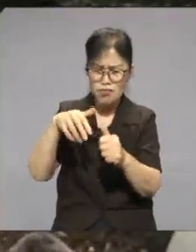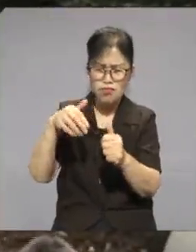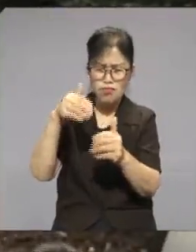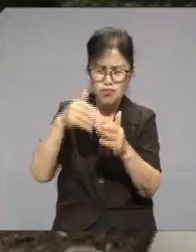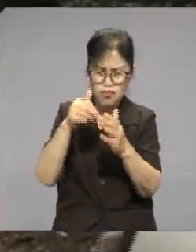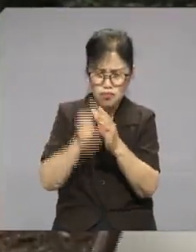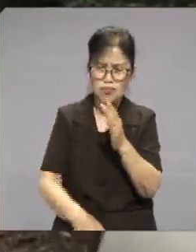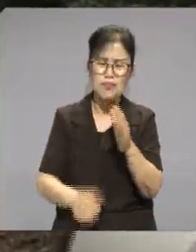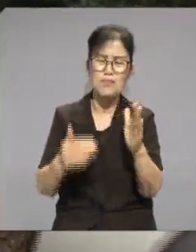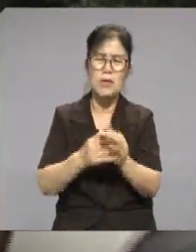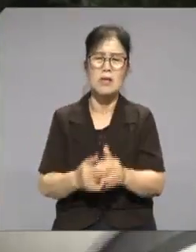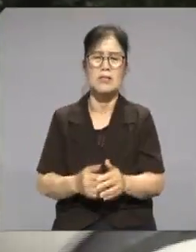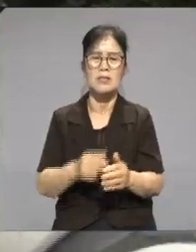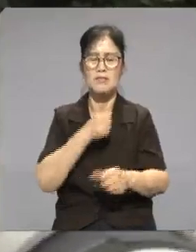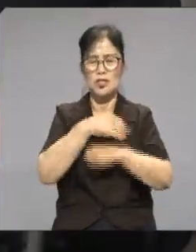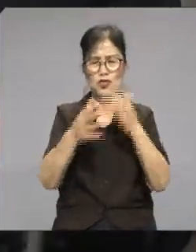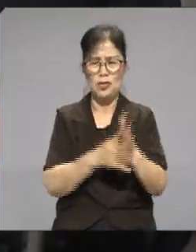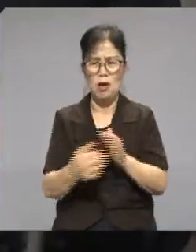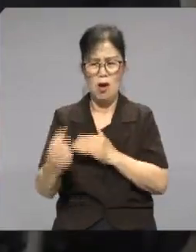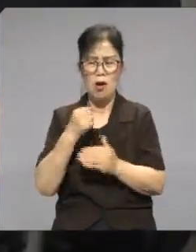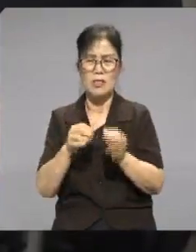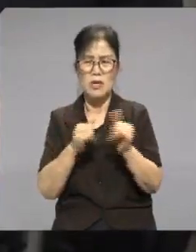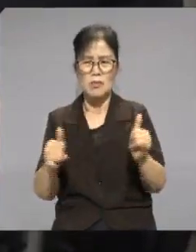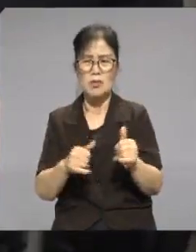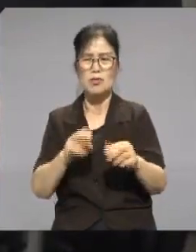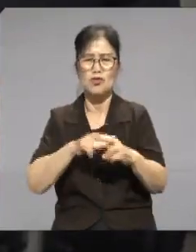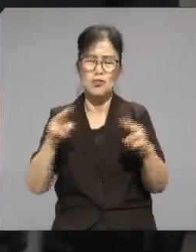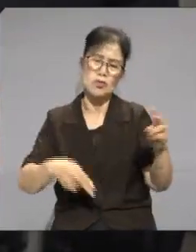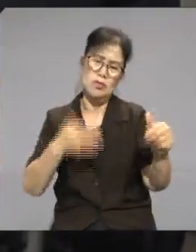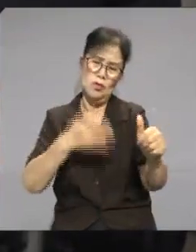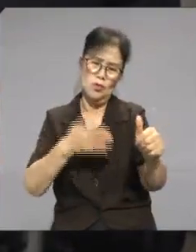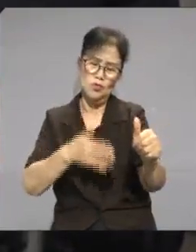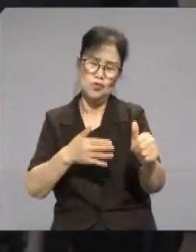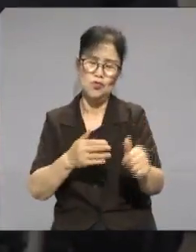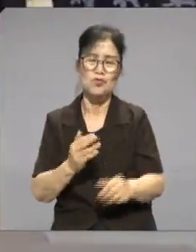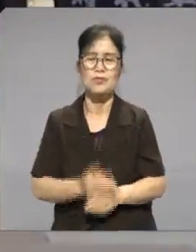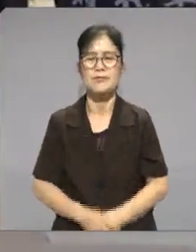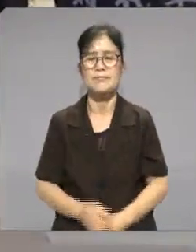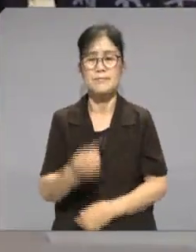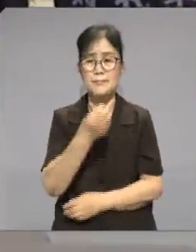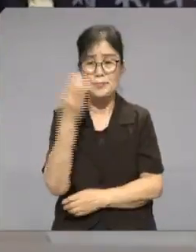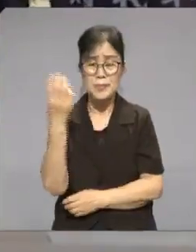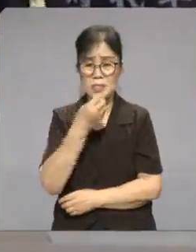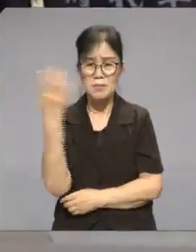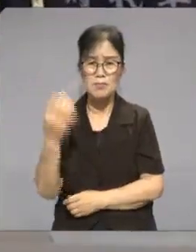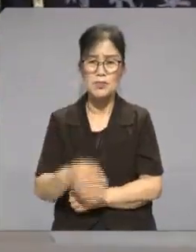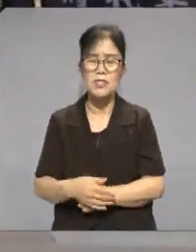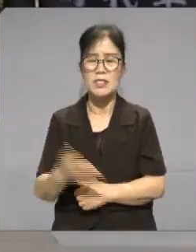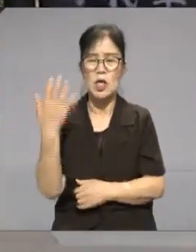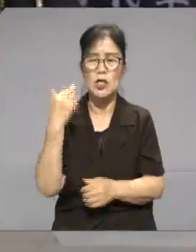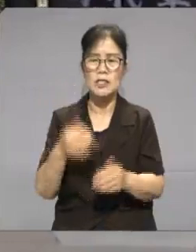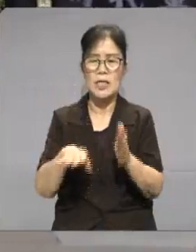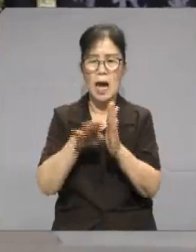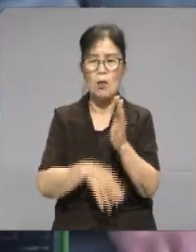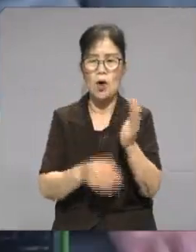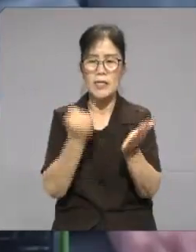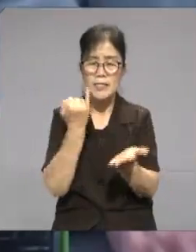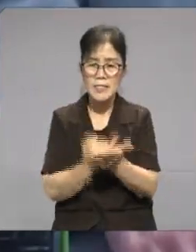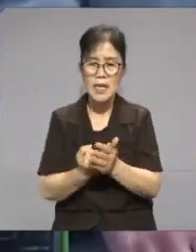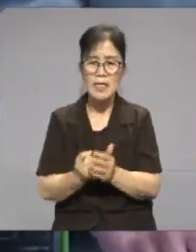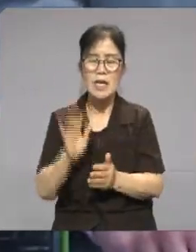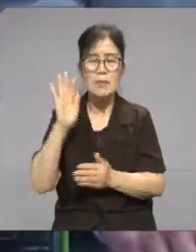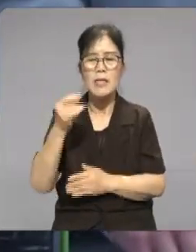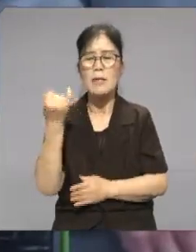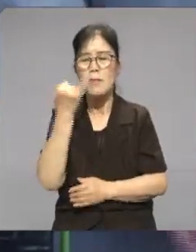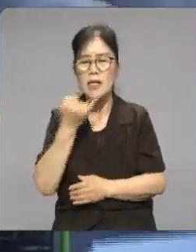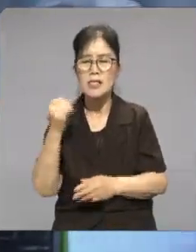민주당 유력 인사들까지 후보 사퇴 요구에 나서고 있습니다. 워싱턴 포스트는 낸시 펠로시 전 하원 의장이 조만간